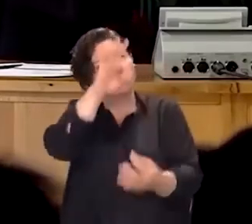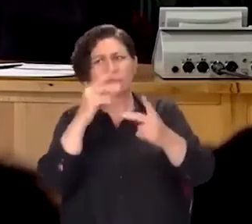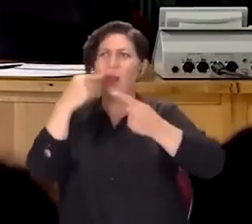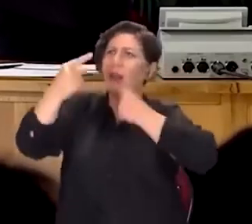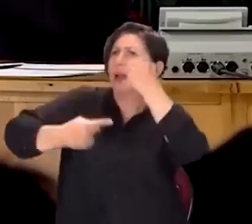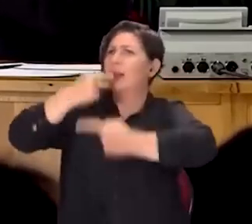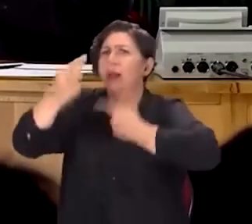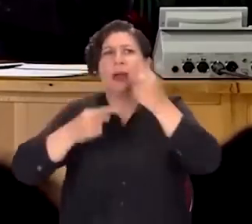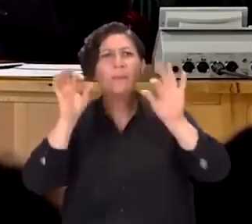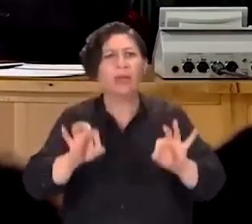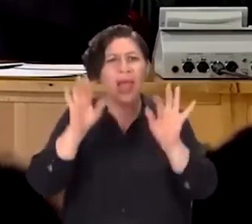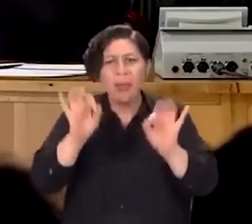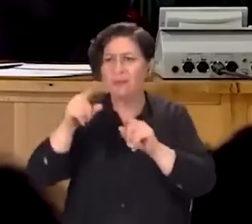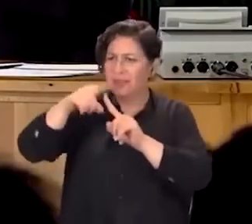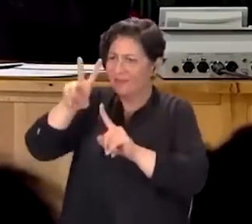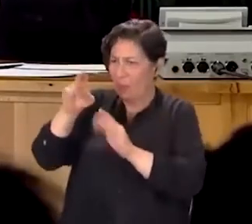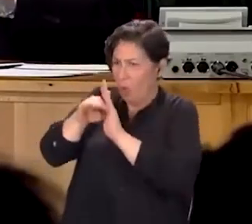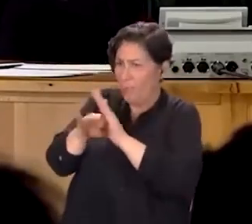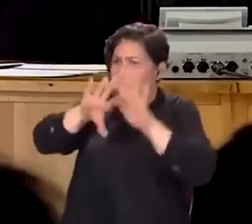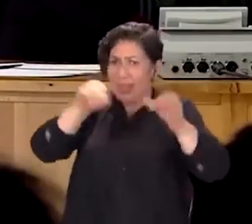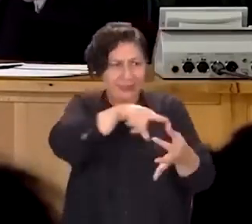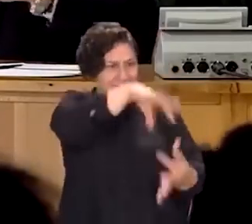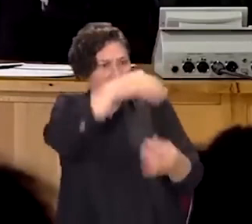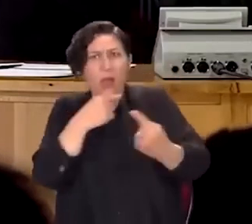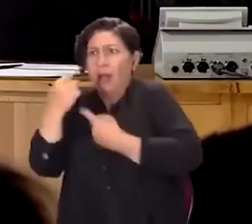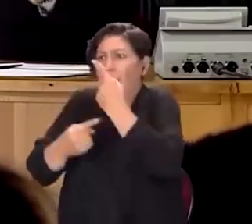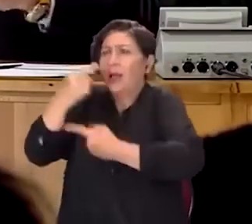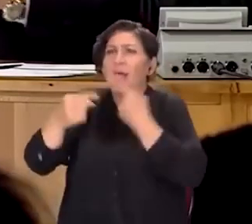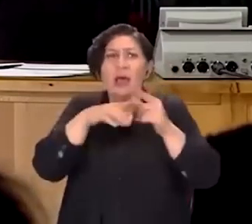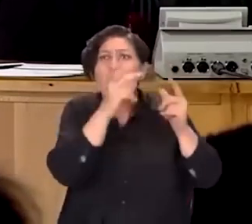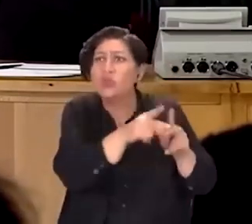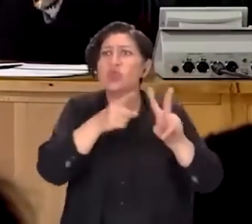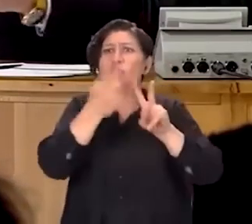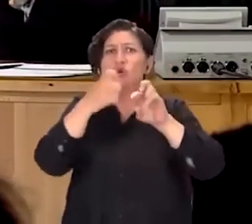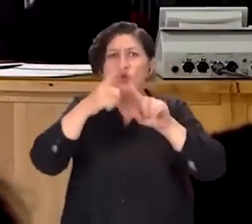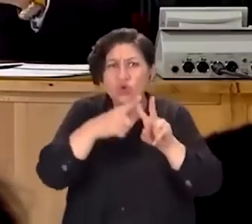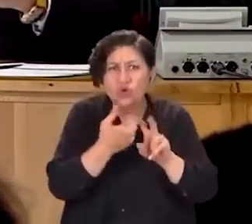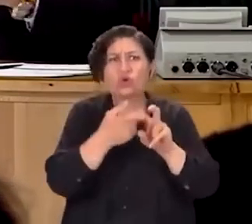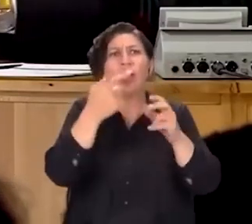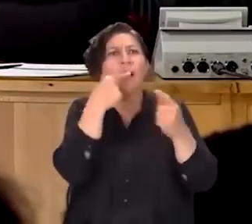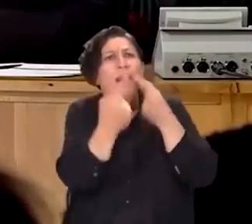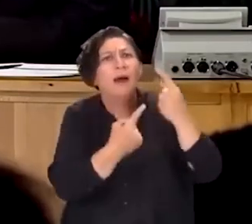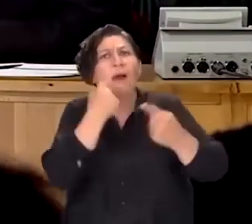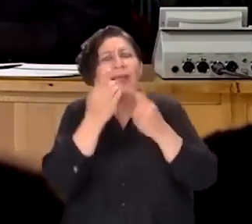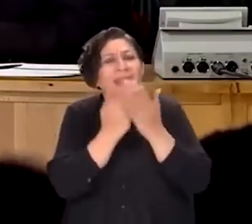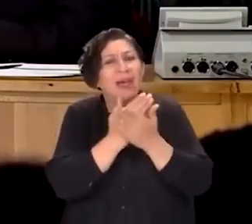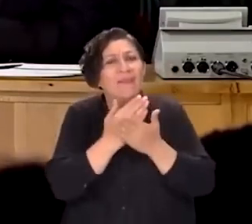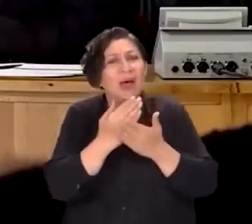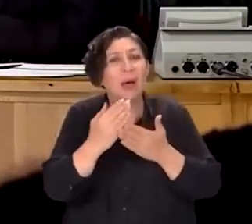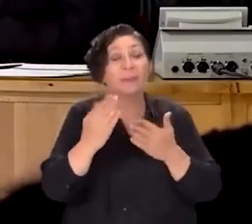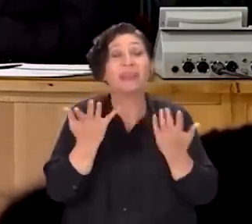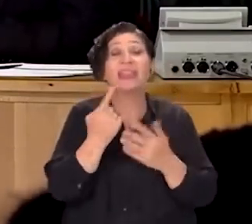o programlar yayınlandı. Herkes senden bahsetti. Herkes senden konuşuyor, senden konuşuyor, senden konuşuyor. Demek